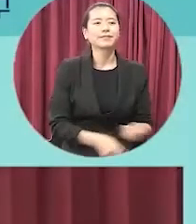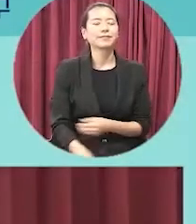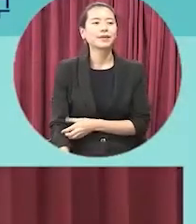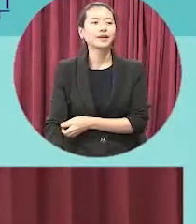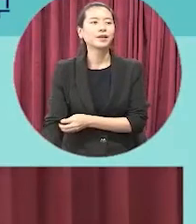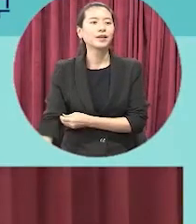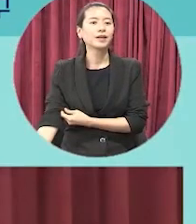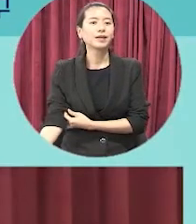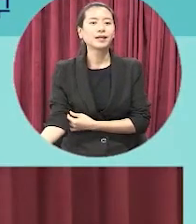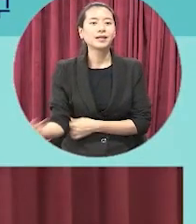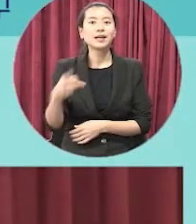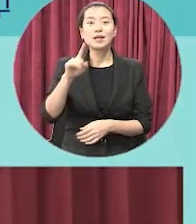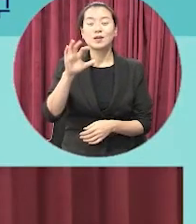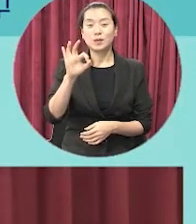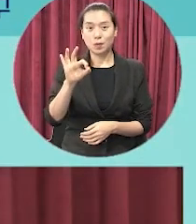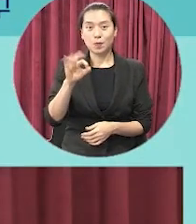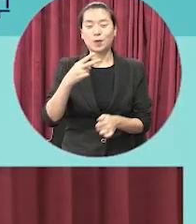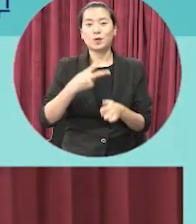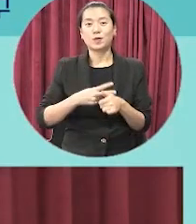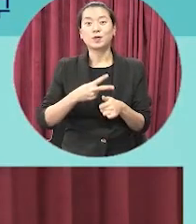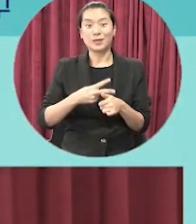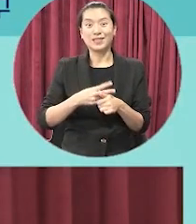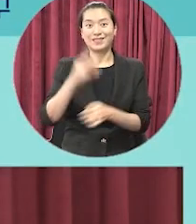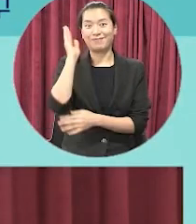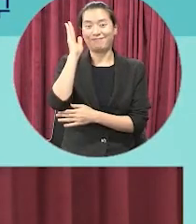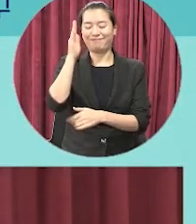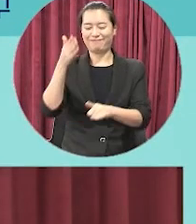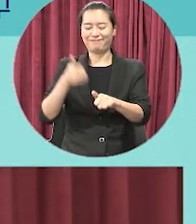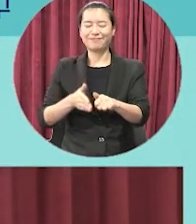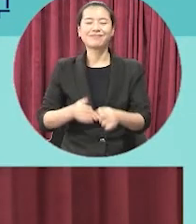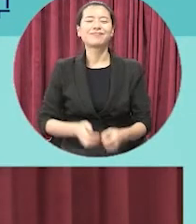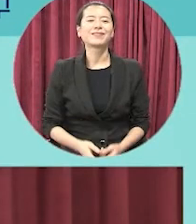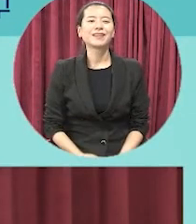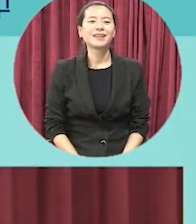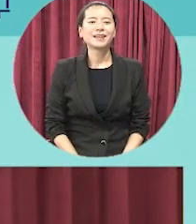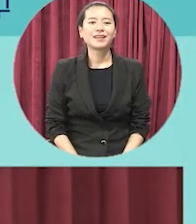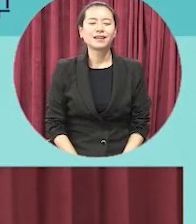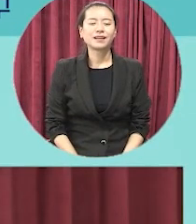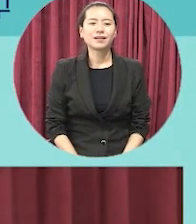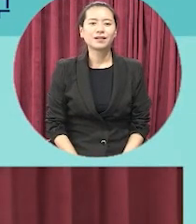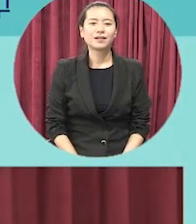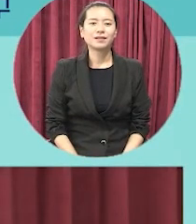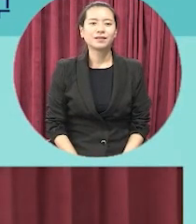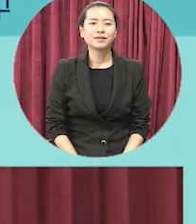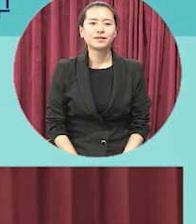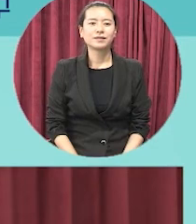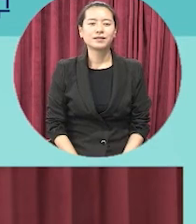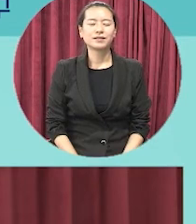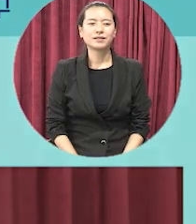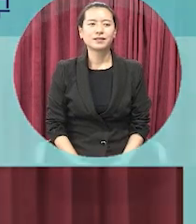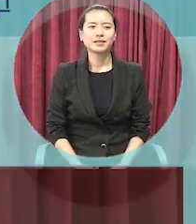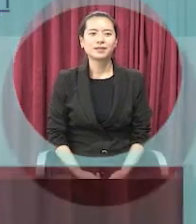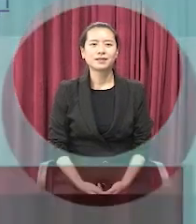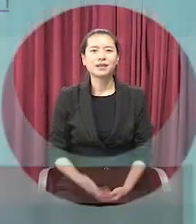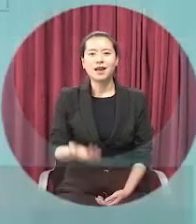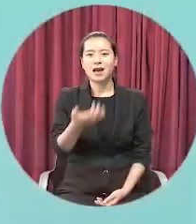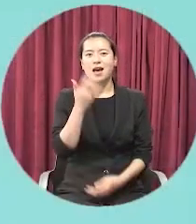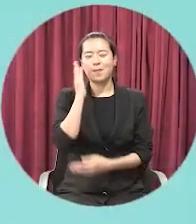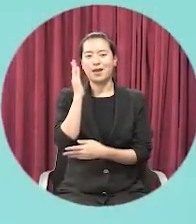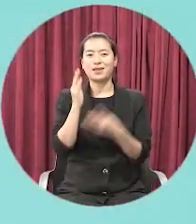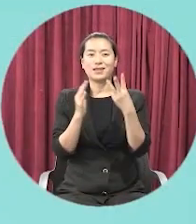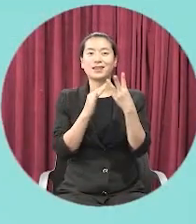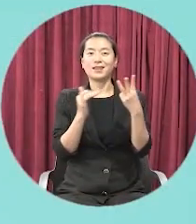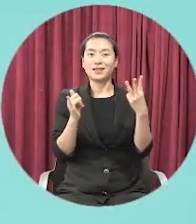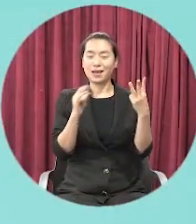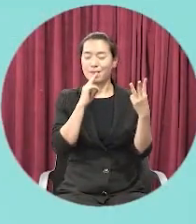빠 로 송영인 교수님 말씀 부탁드리겠습니다 4 우선 앞 교수님들께서 말씀해주신 대로